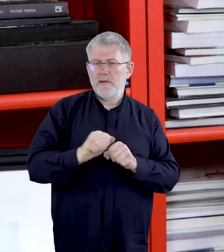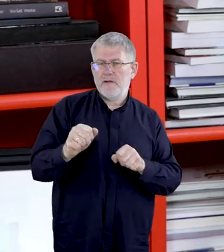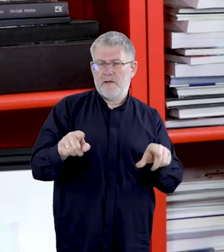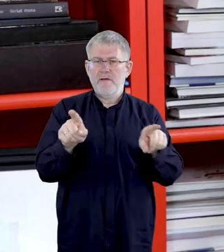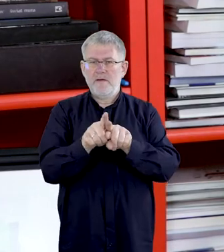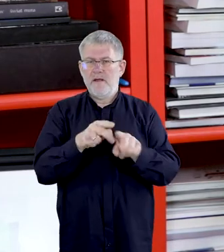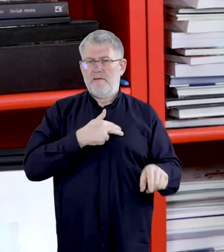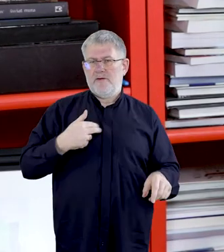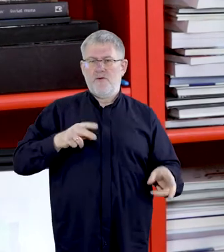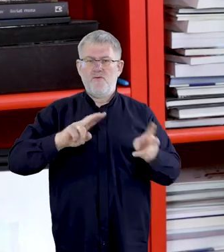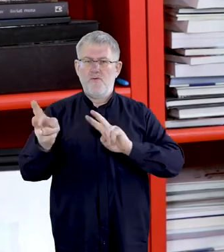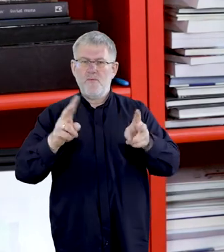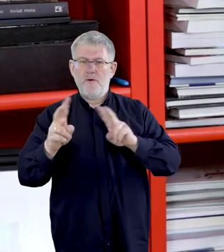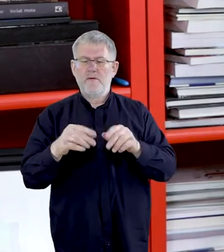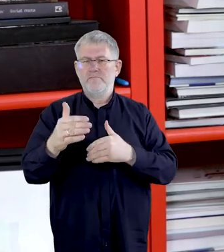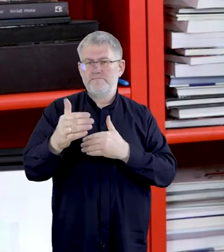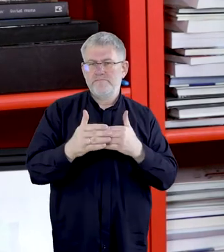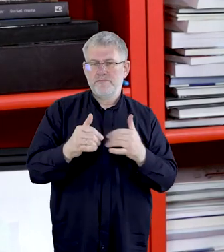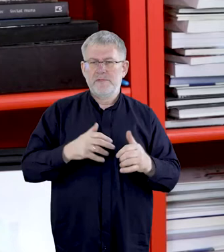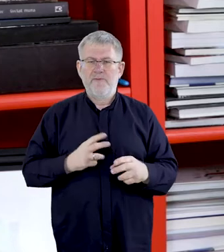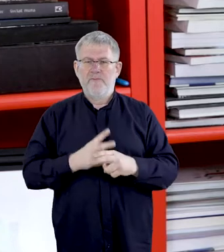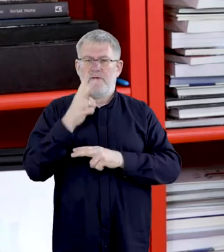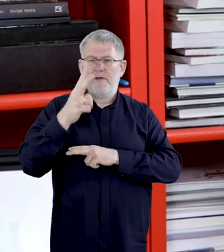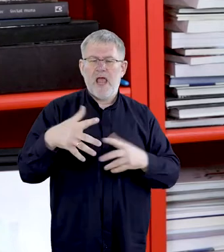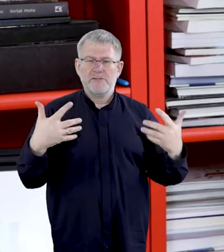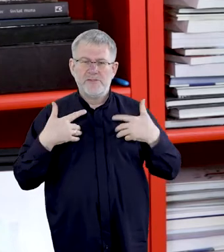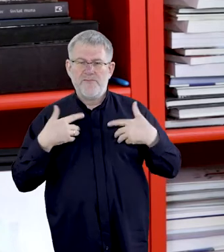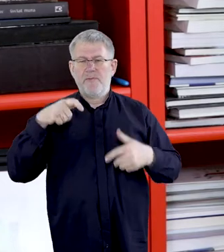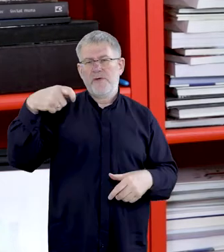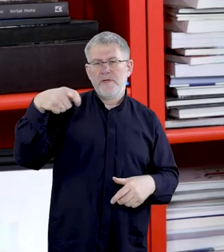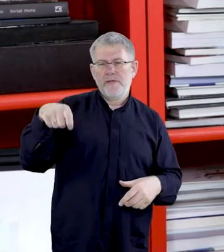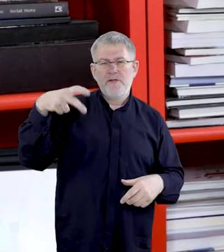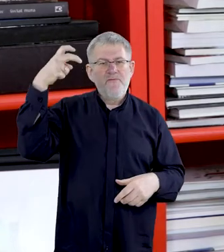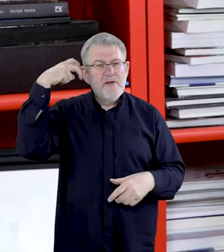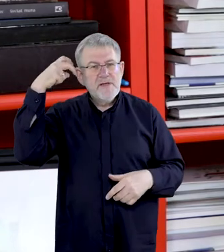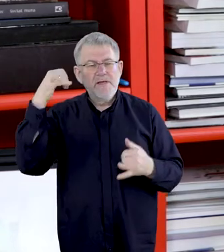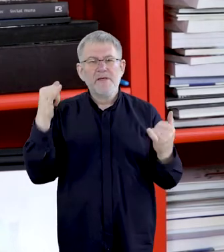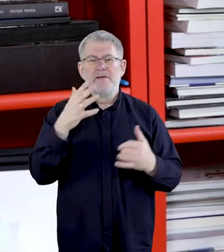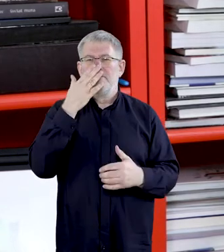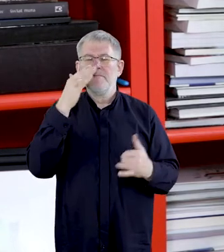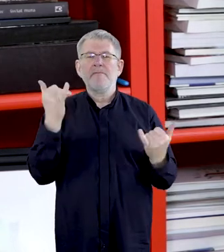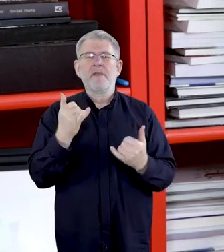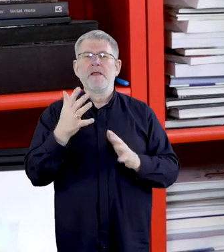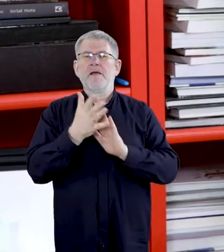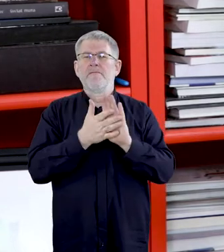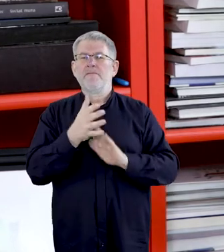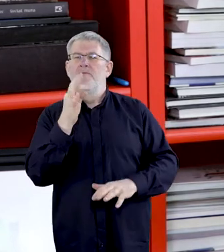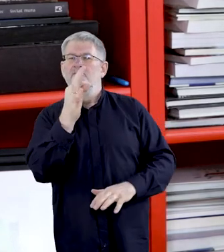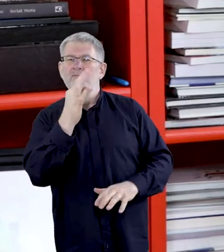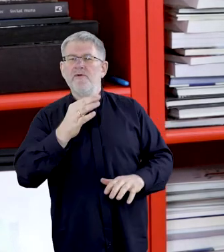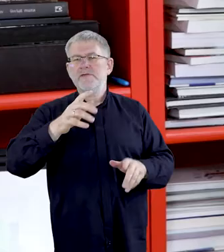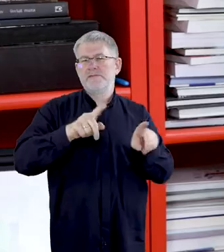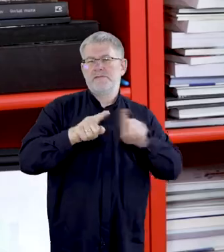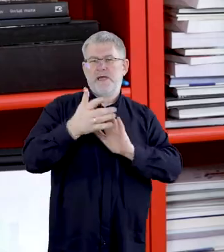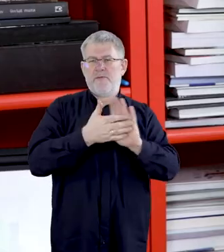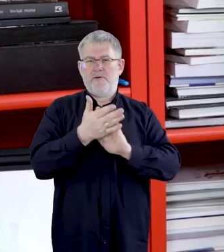również naszą tłumaczką przy wejściach live prezydenta Wiśniewskiego, spytaliśmy, jak brzmiałoby w języku